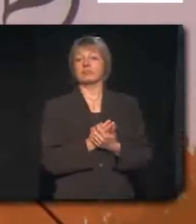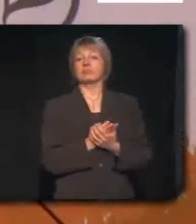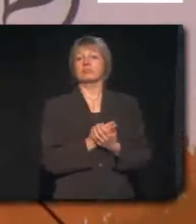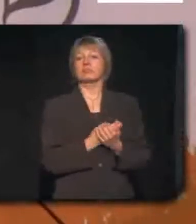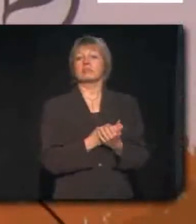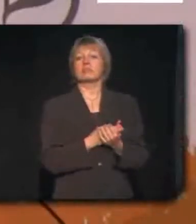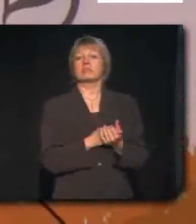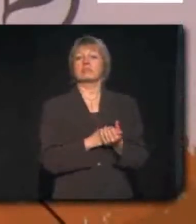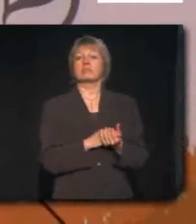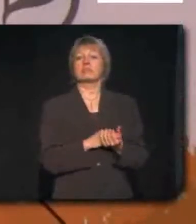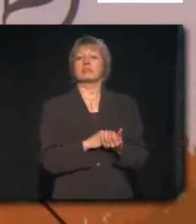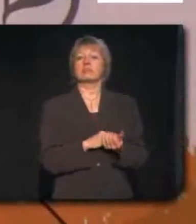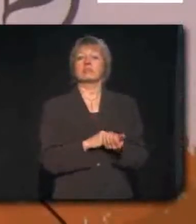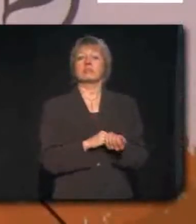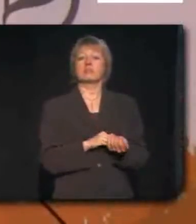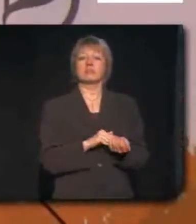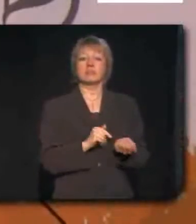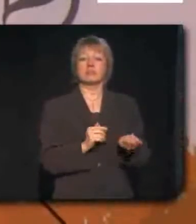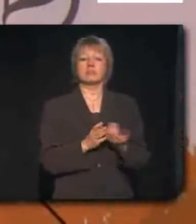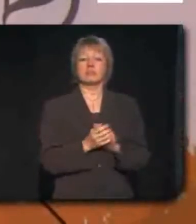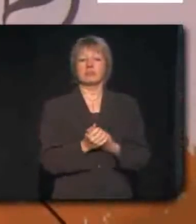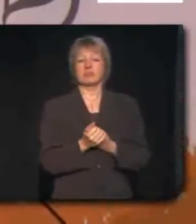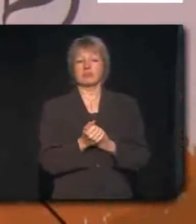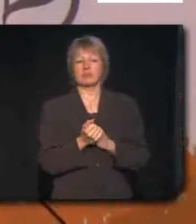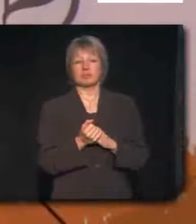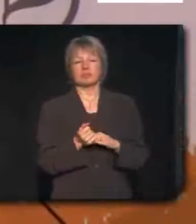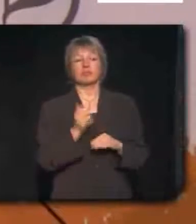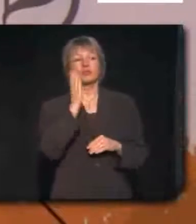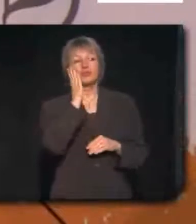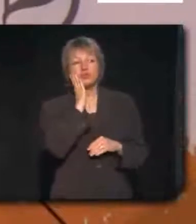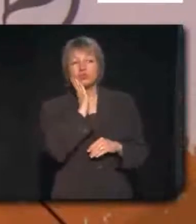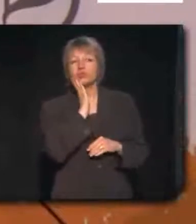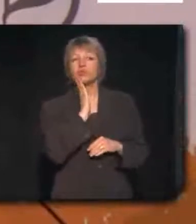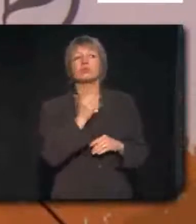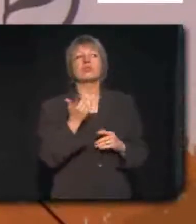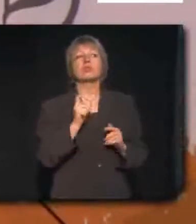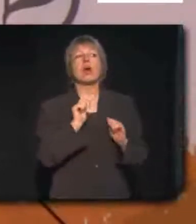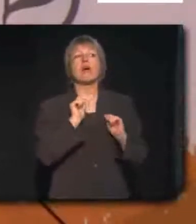bitte in Position gehen Wahlhelfer